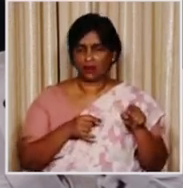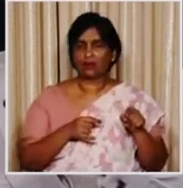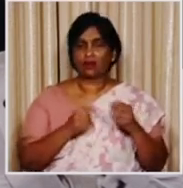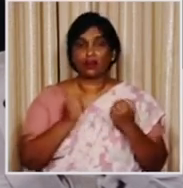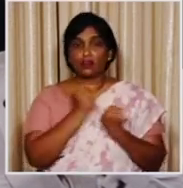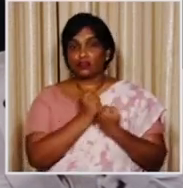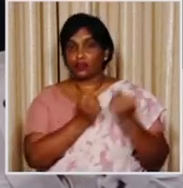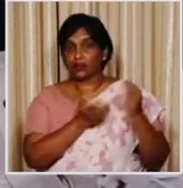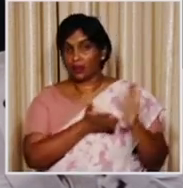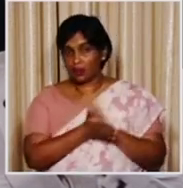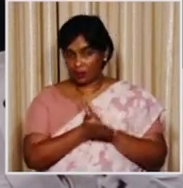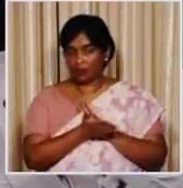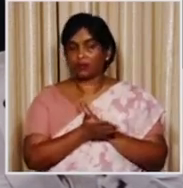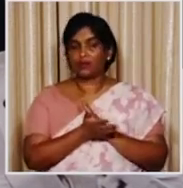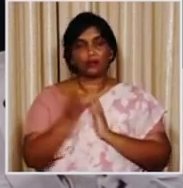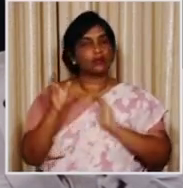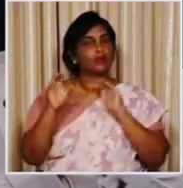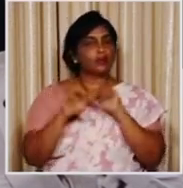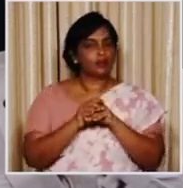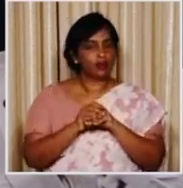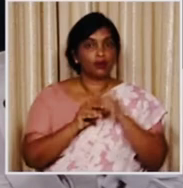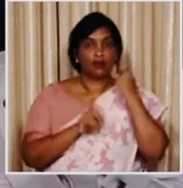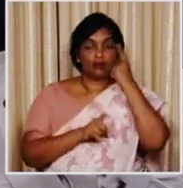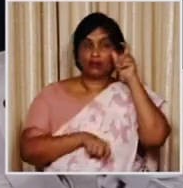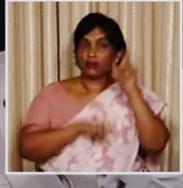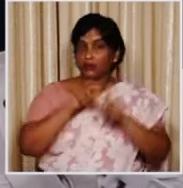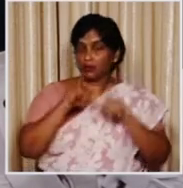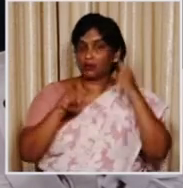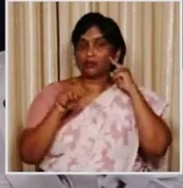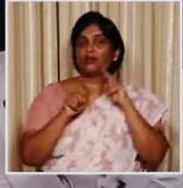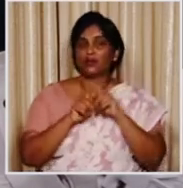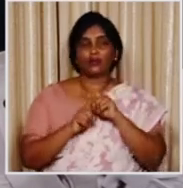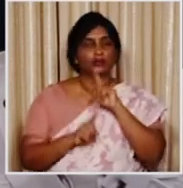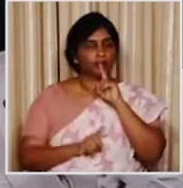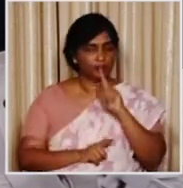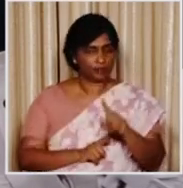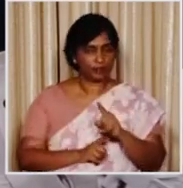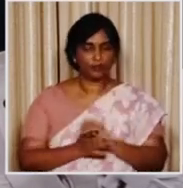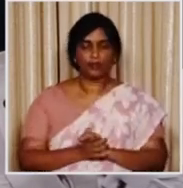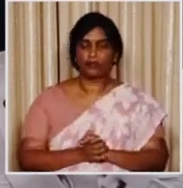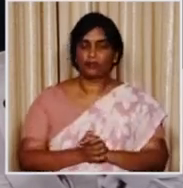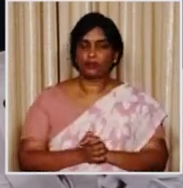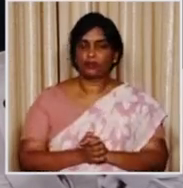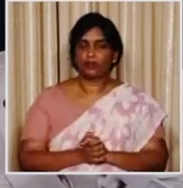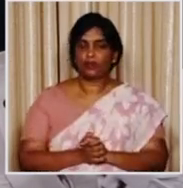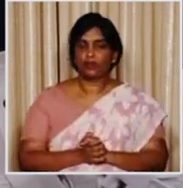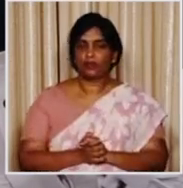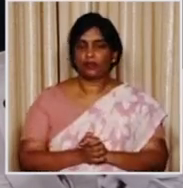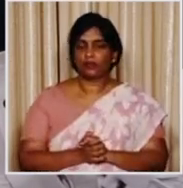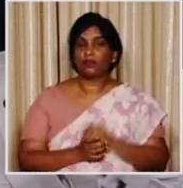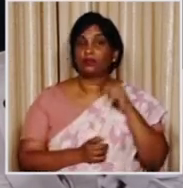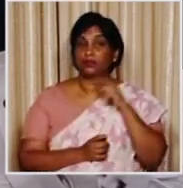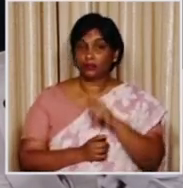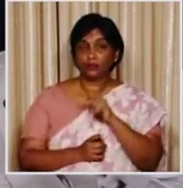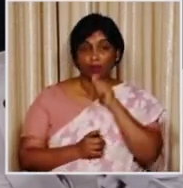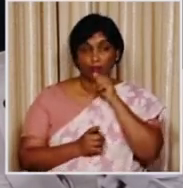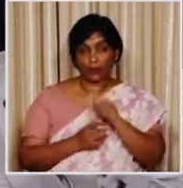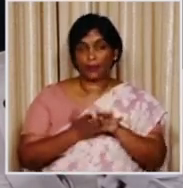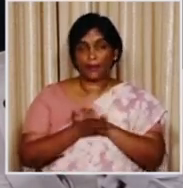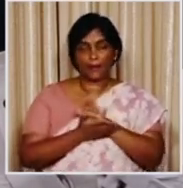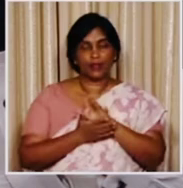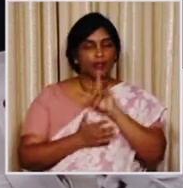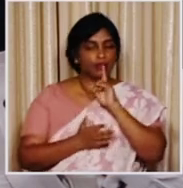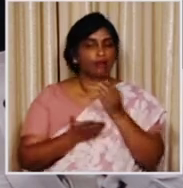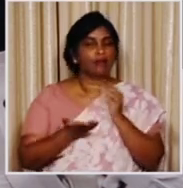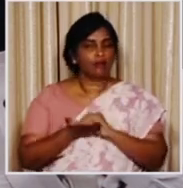සහය පැතීමට ගිය බුද්ධි නිලධාරිය පිළිබඳව සඳහනක් කරලා තිබෙනවා එයා පැහැදිලිව කියනවා